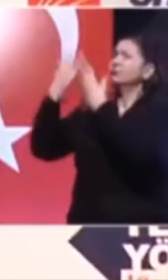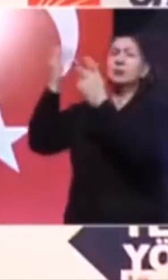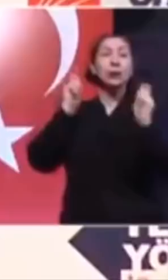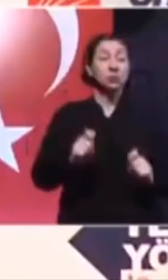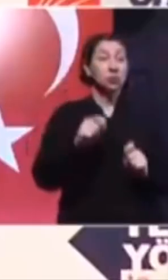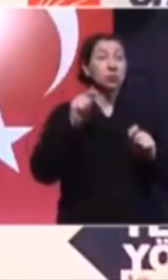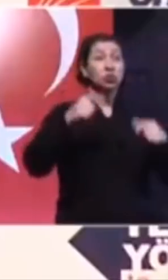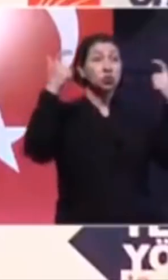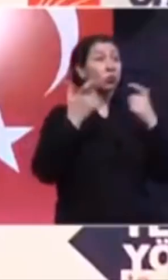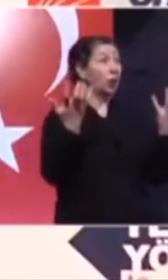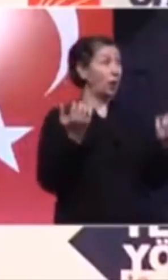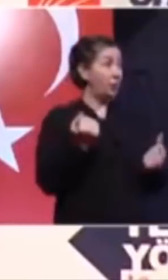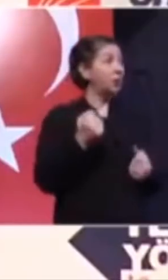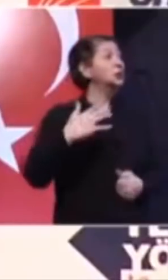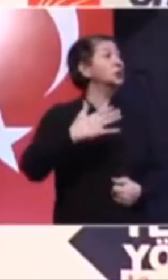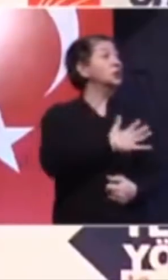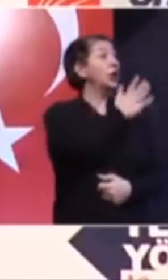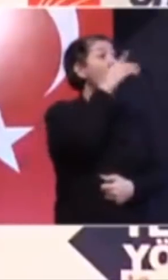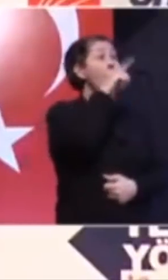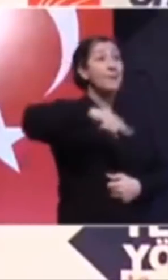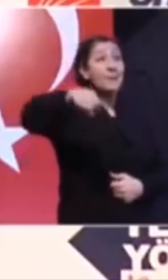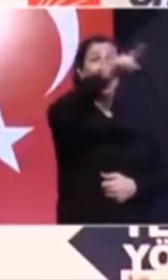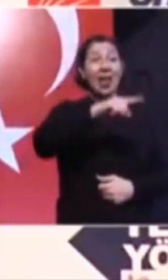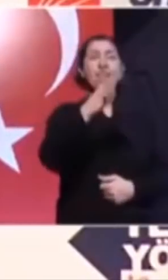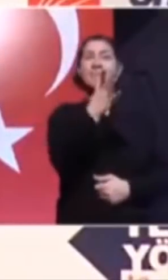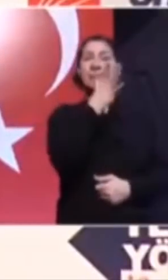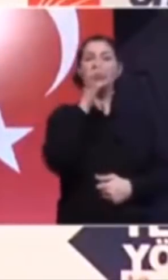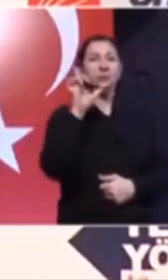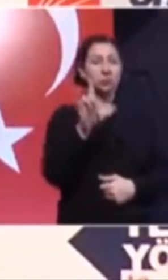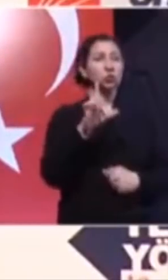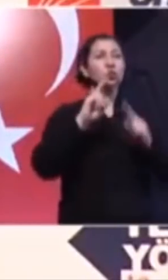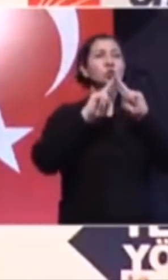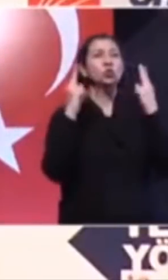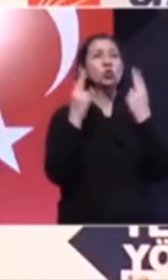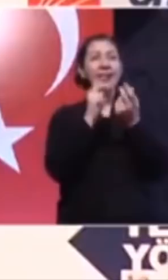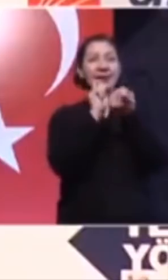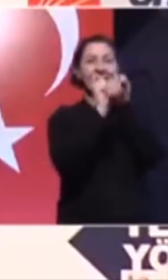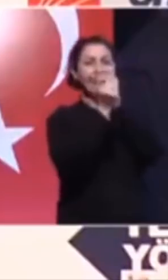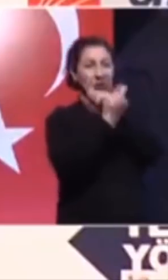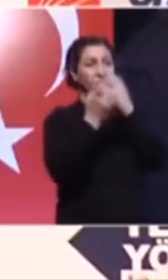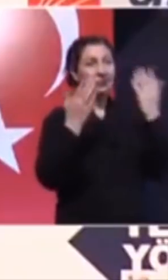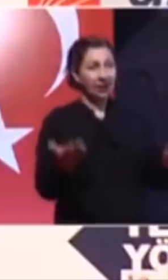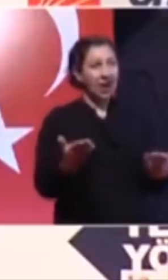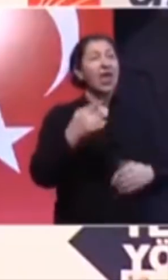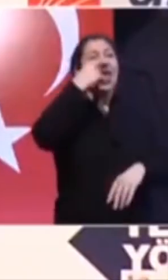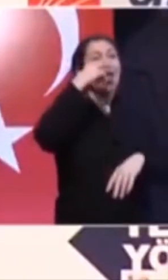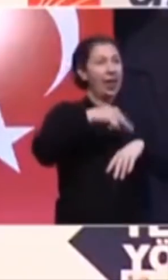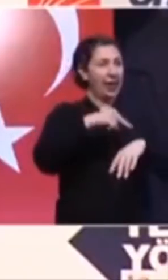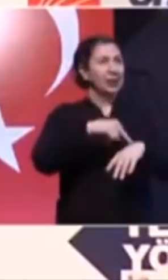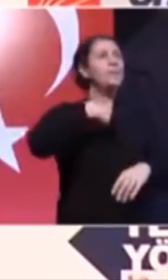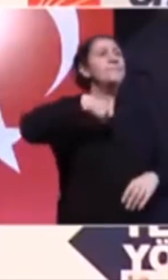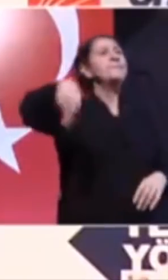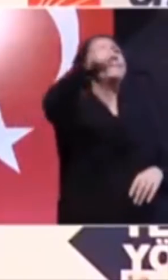bugün sorumluluk alan Cumhuriyet Halk Partililer bilmelidir ki dünyadaki değişim de inanın